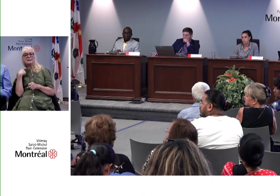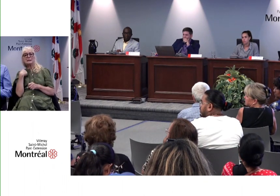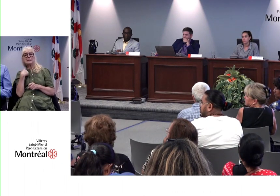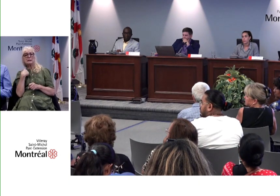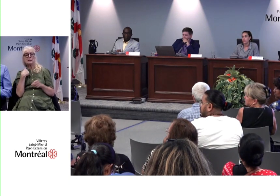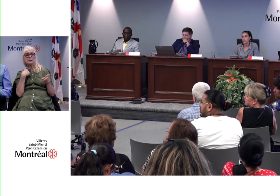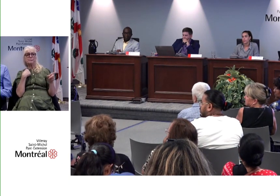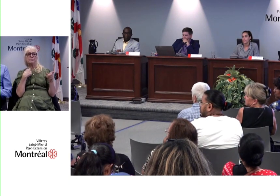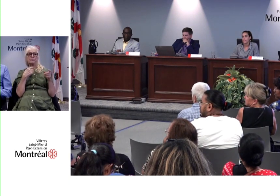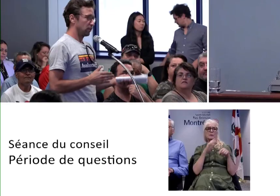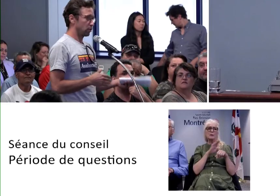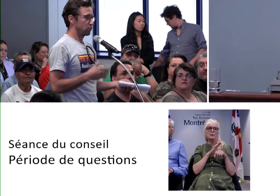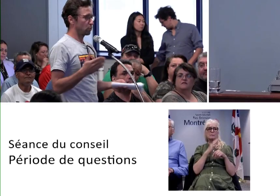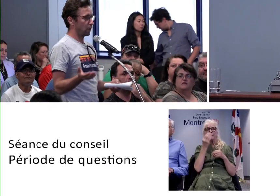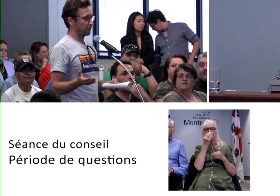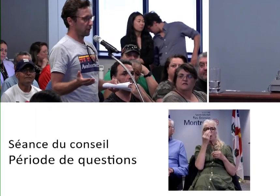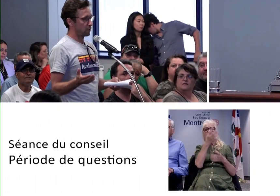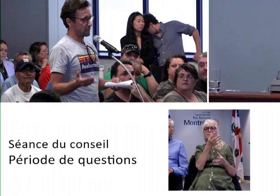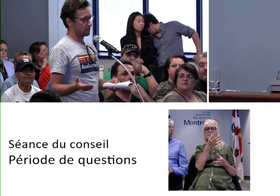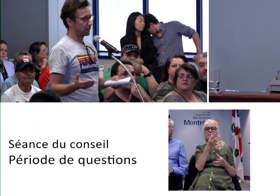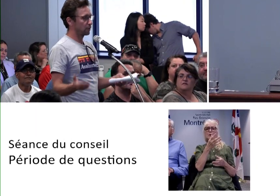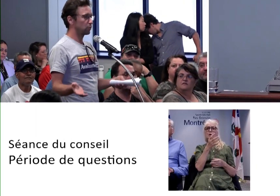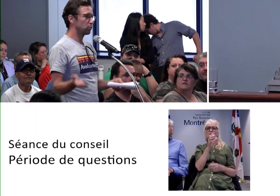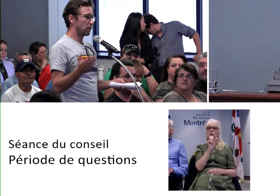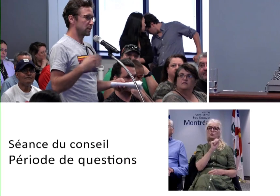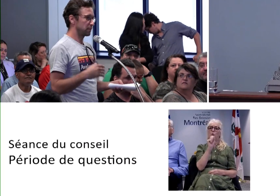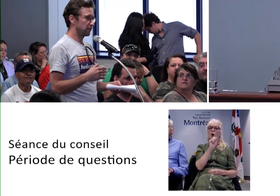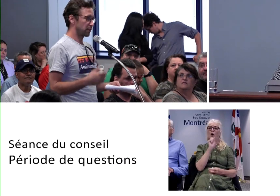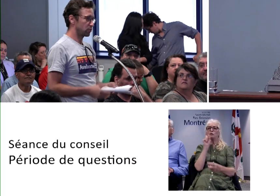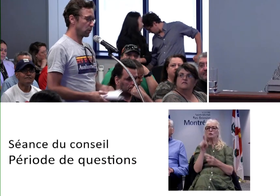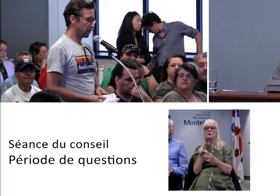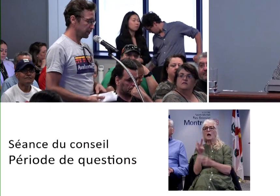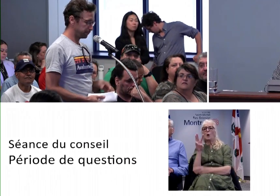empêchait l'étranger de ce soir